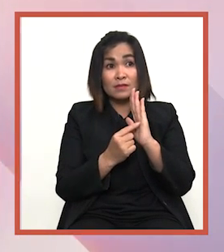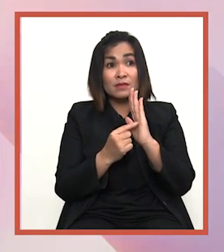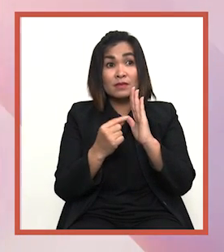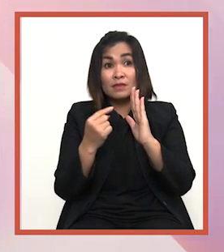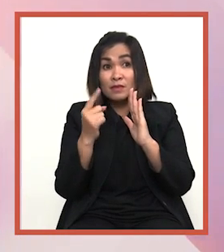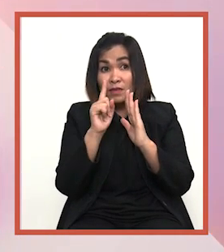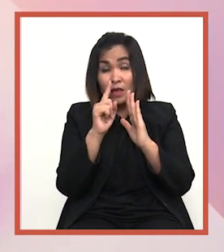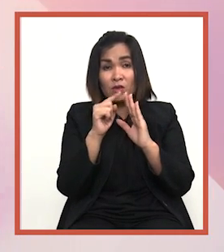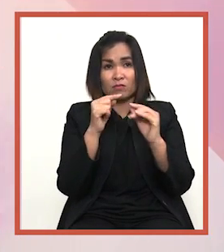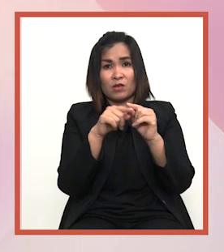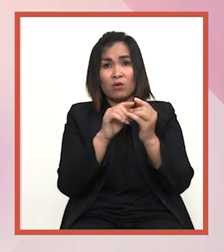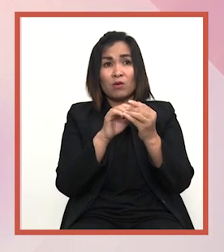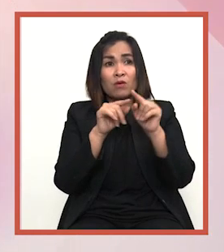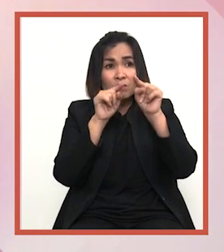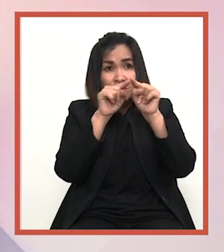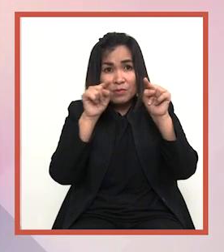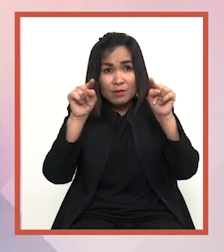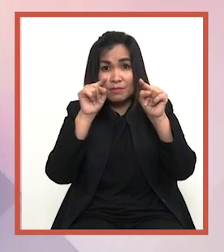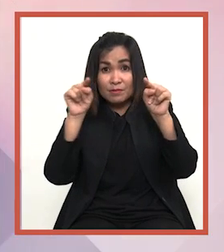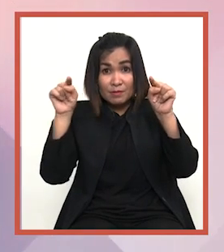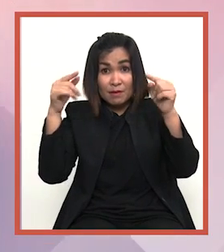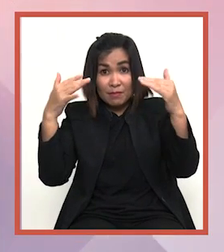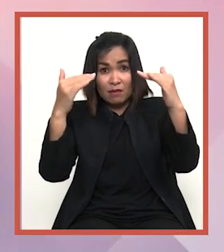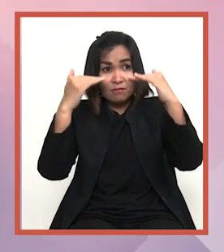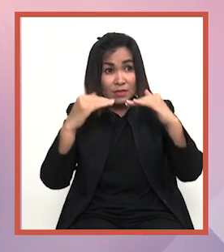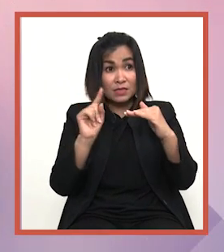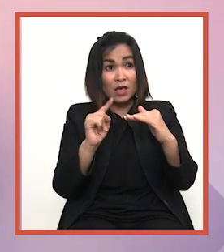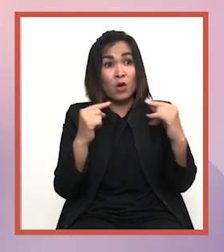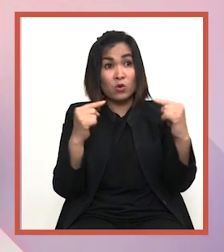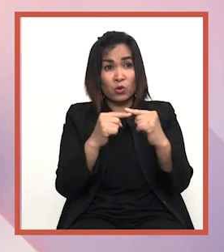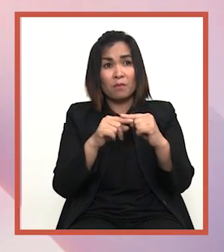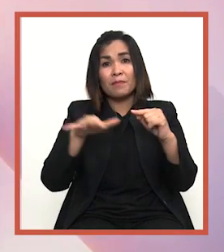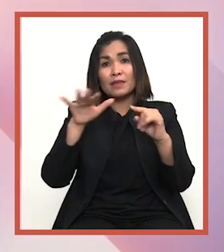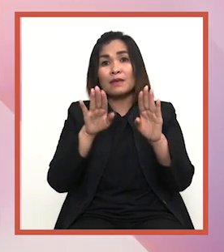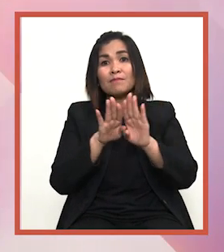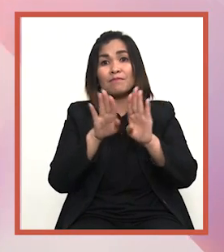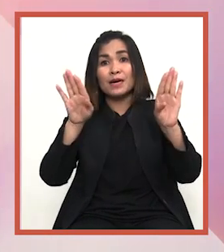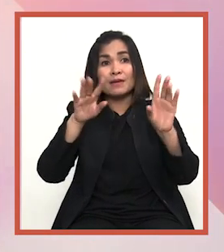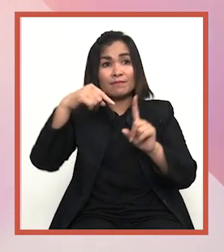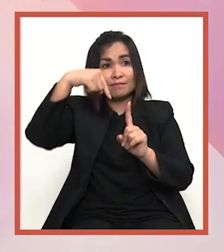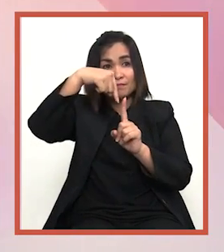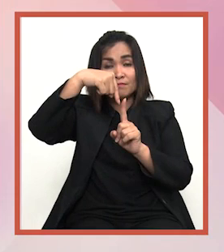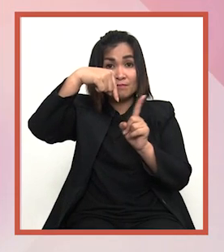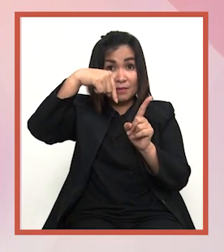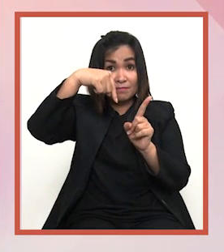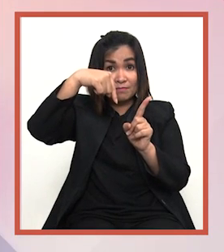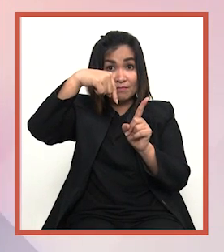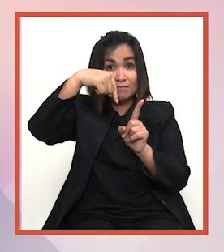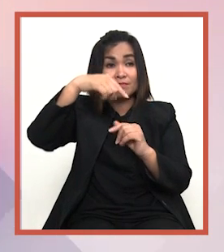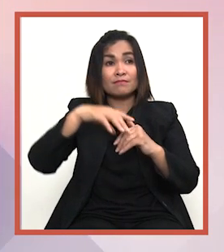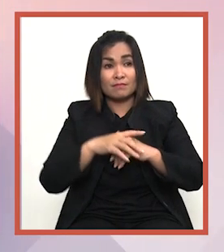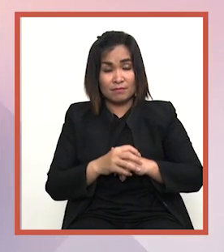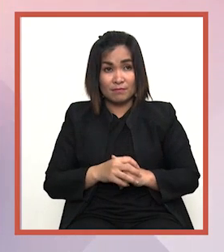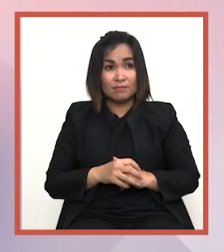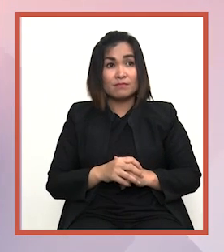ดปิดสวิตช์ปุ่มปกติเปิดนะครับนะสวิตช์แบบแรกที่เราพูดถึงไปนะครับ